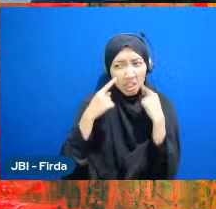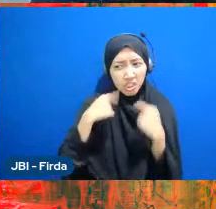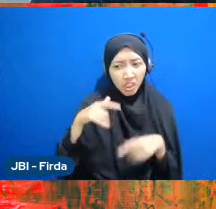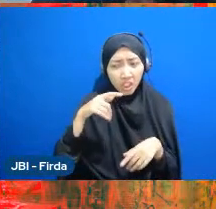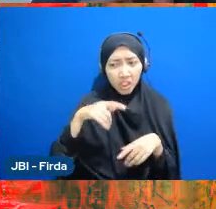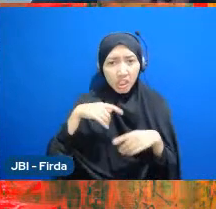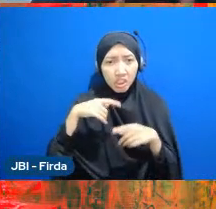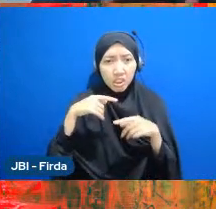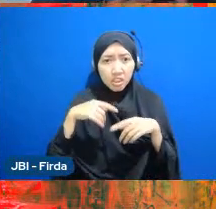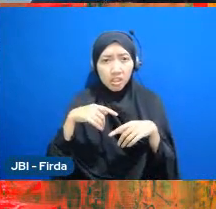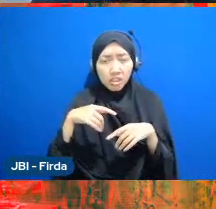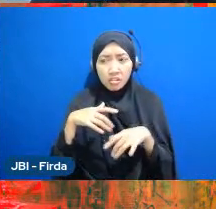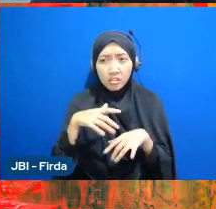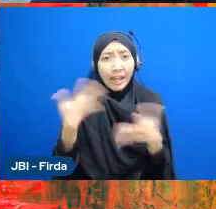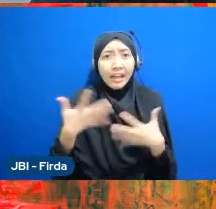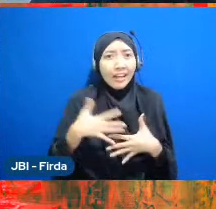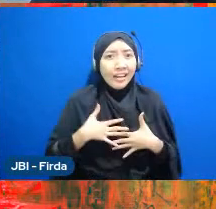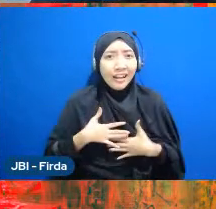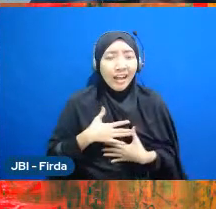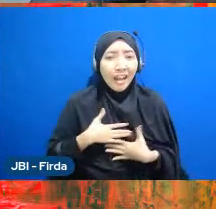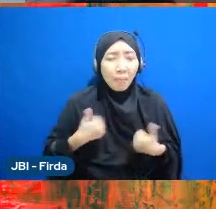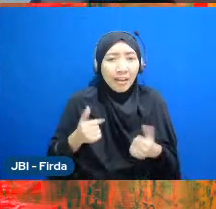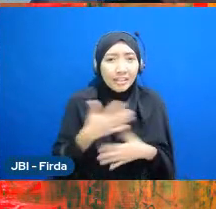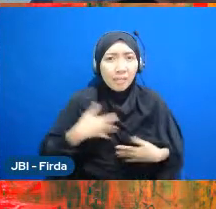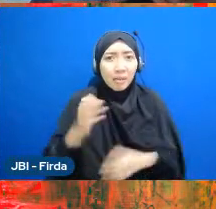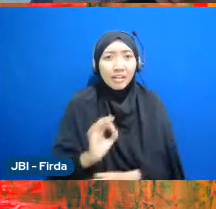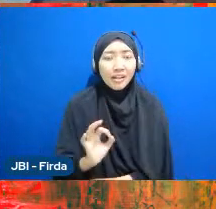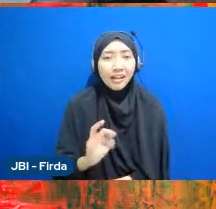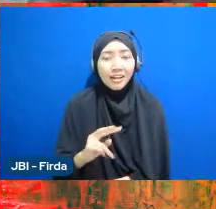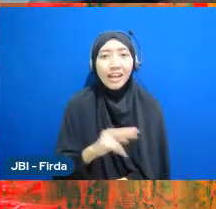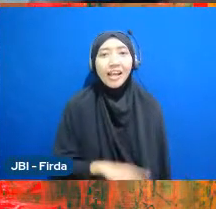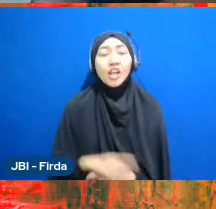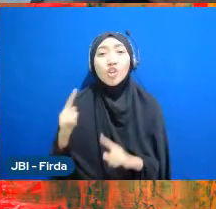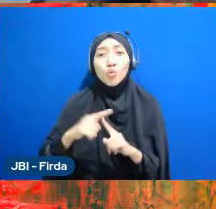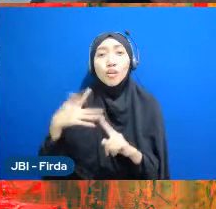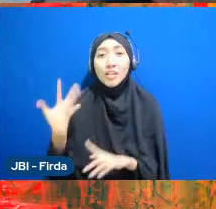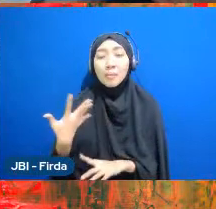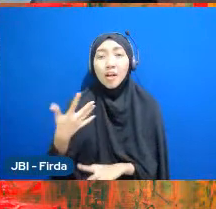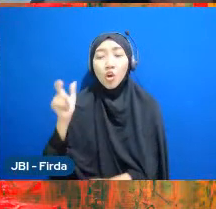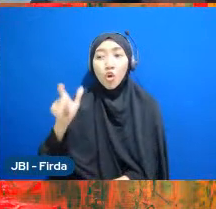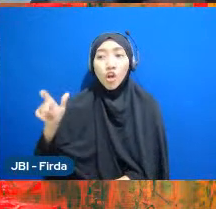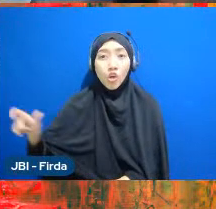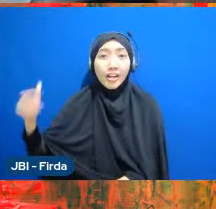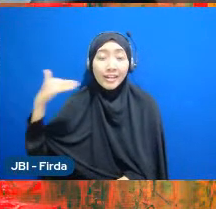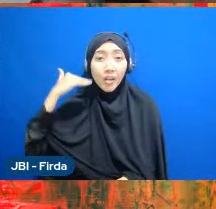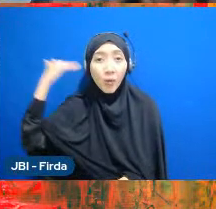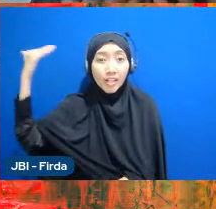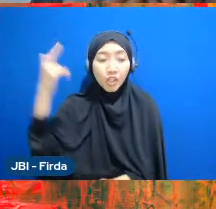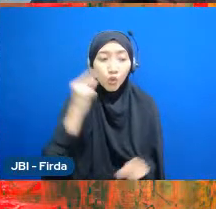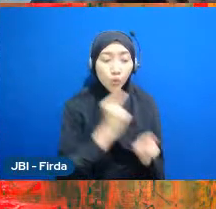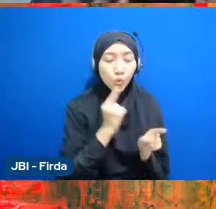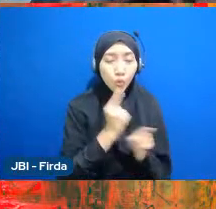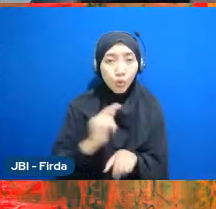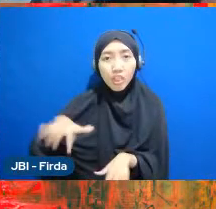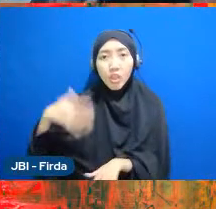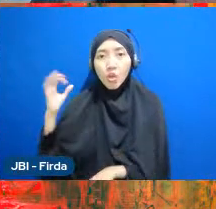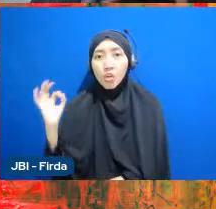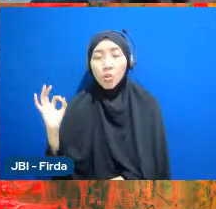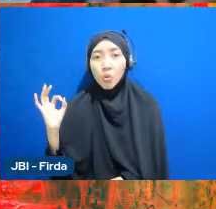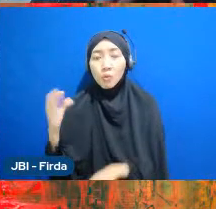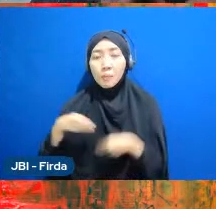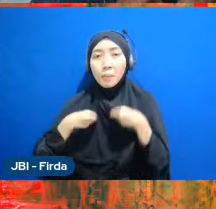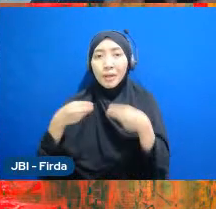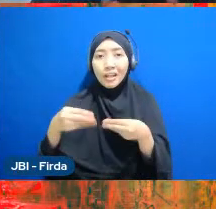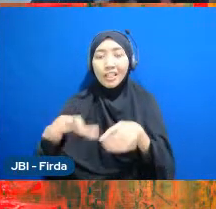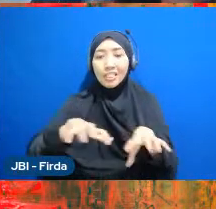cengeng. Nah, itu kan gak aman dan nyaman buat dia. Maka PR-nya adalah kita orang dewasa nih, sebagai guru, sebagai orang tua adalah memberikan